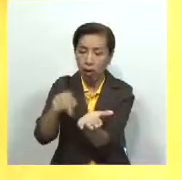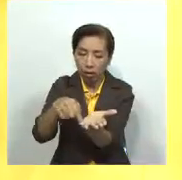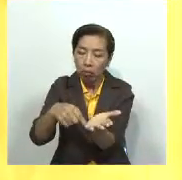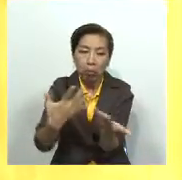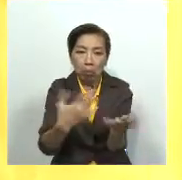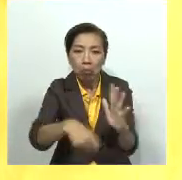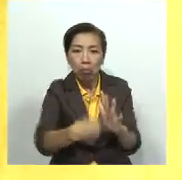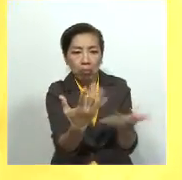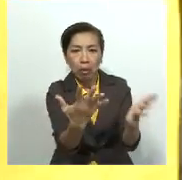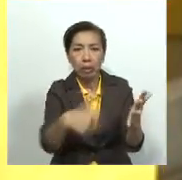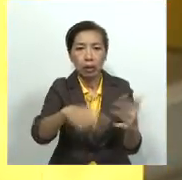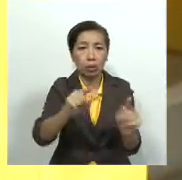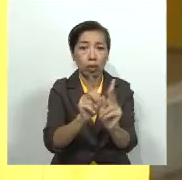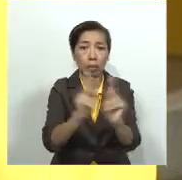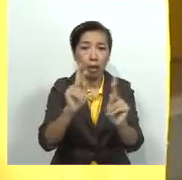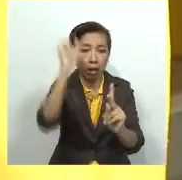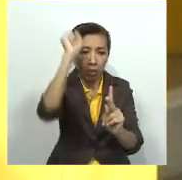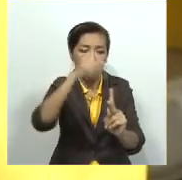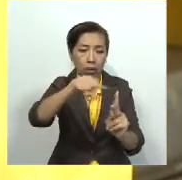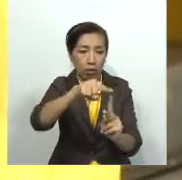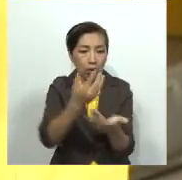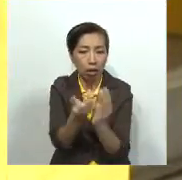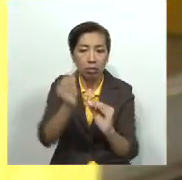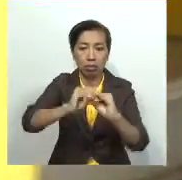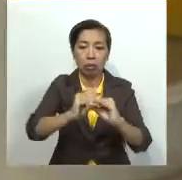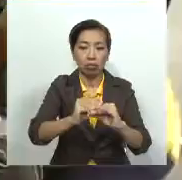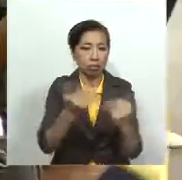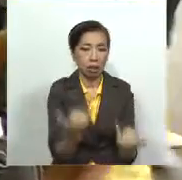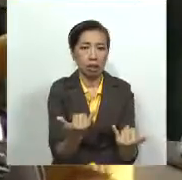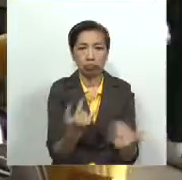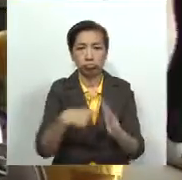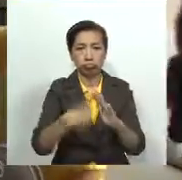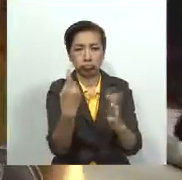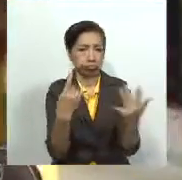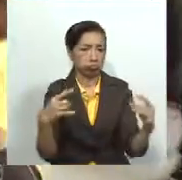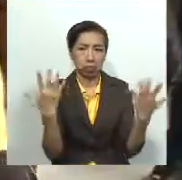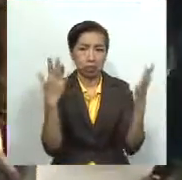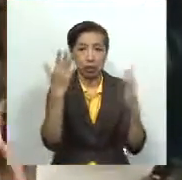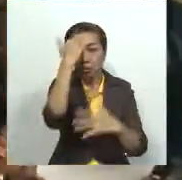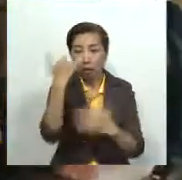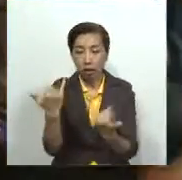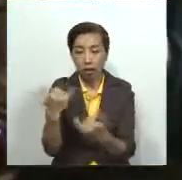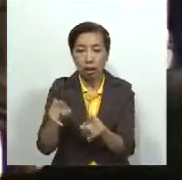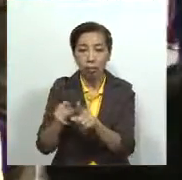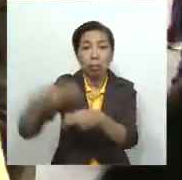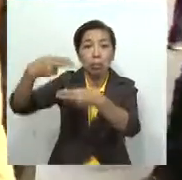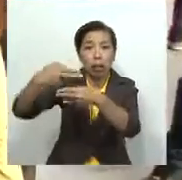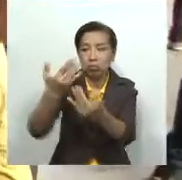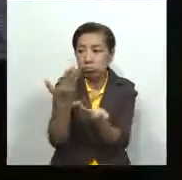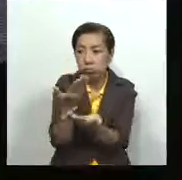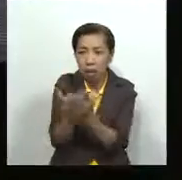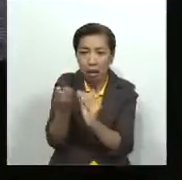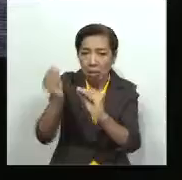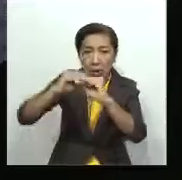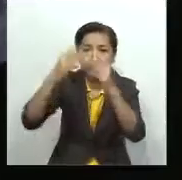าไม่มีเหตุปัจจัยที่คณะกรรมการขนส่งทางบกกลางจะปรับขึ้นราคาขณะนี้เพราะว่าปัจจุบันราคาต้นทุนพลังงานก็